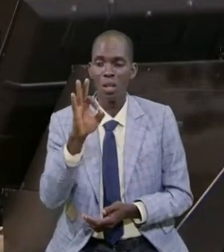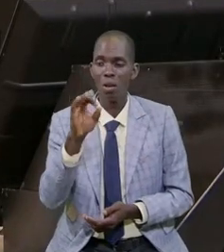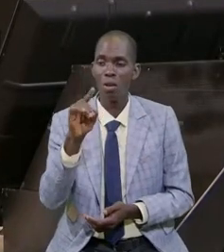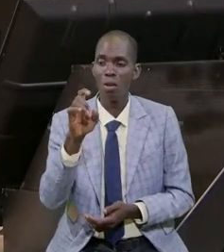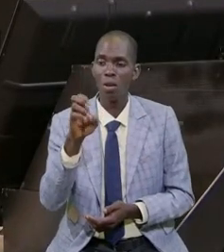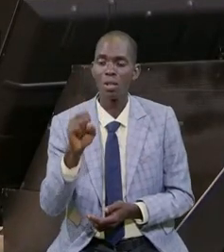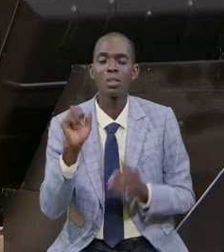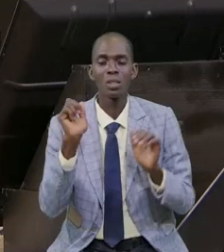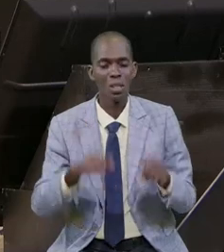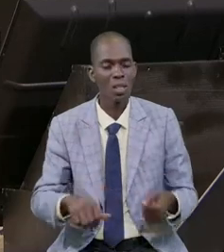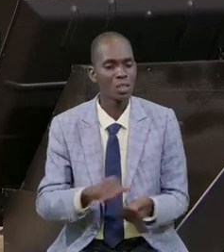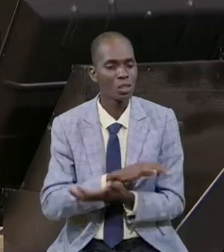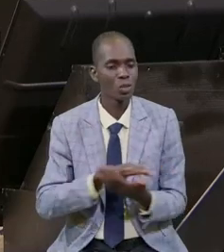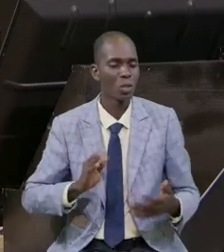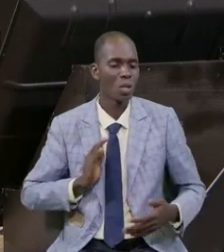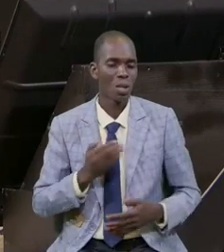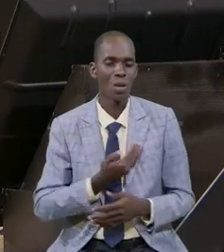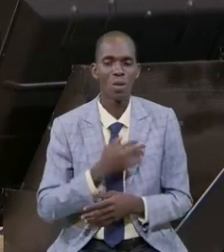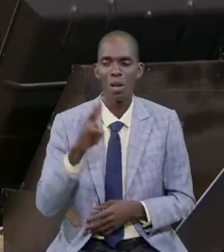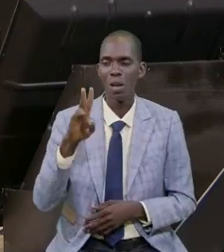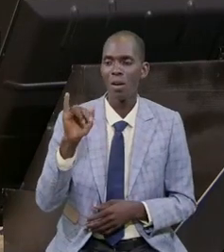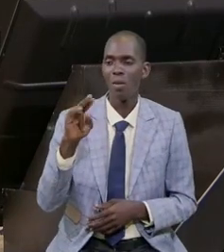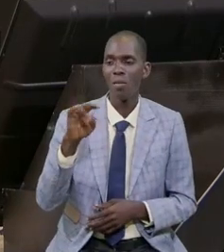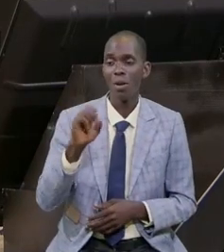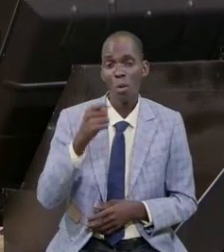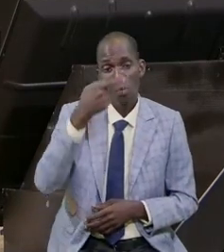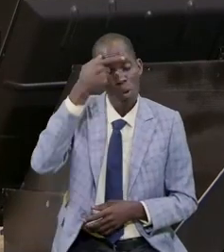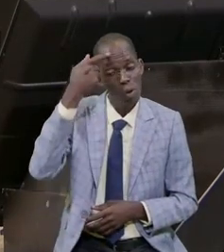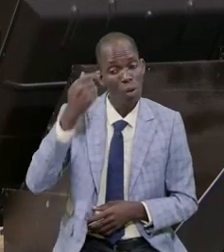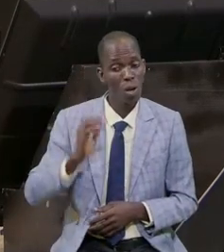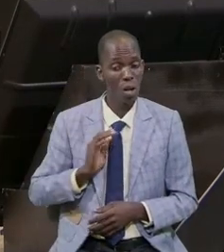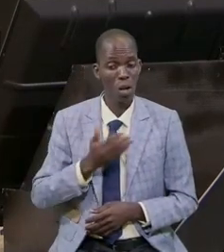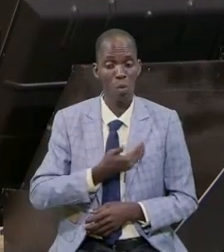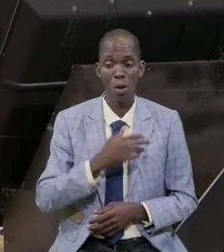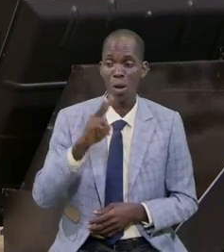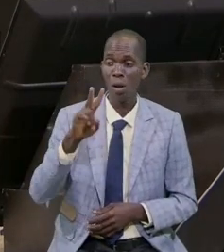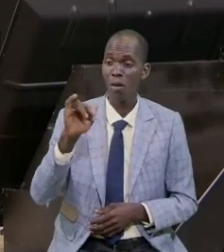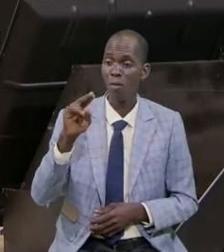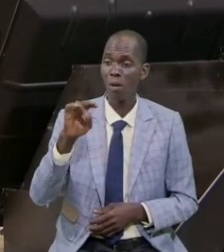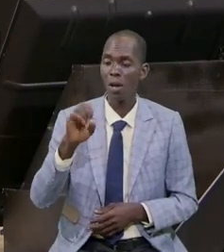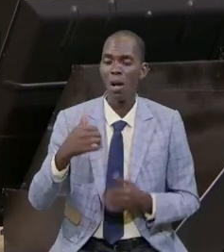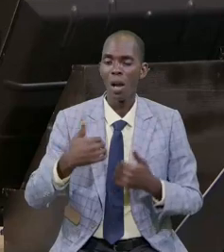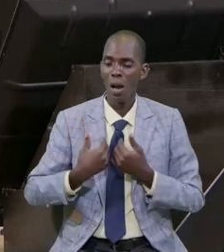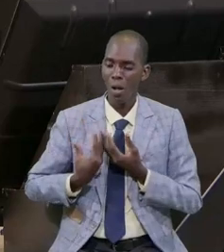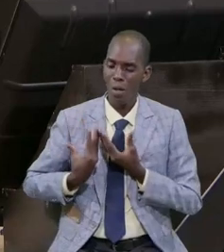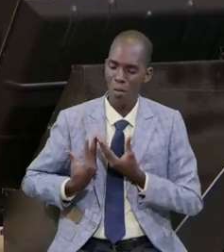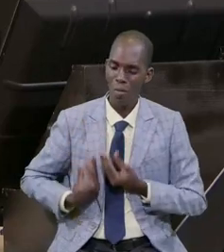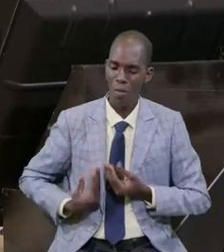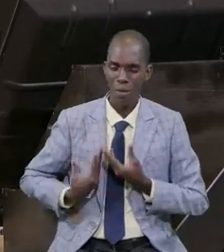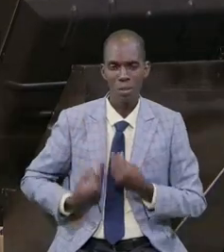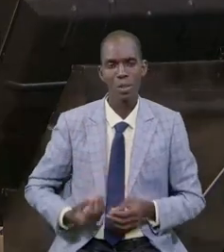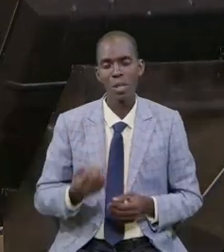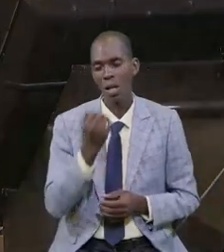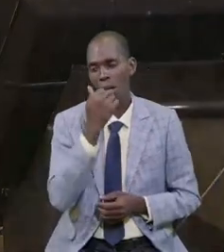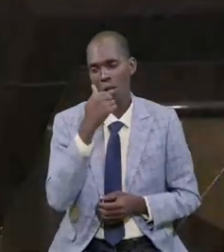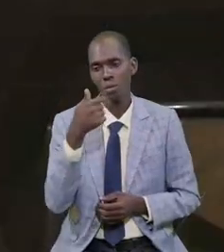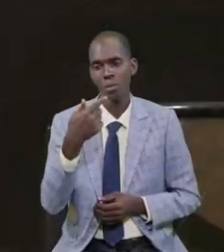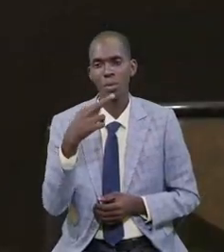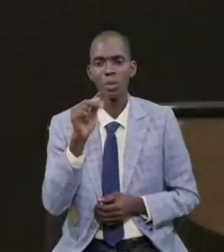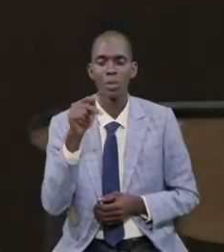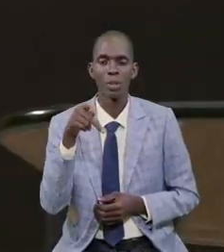ravager notre vigne parce que nos vignes sont en fleurs. Cela nous dit à